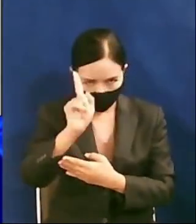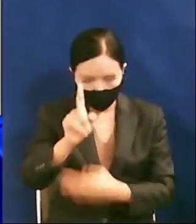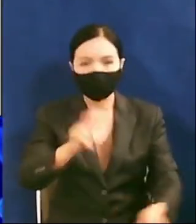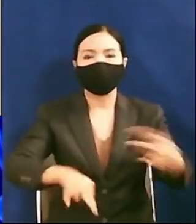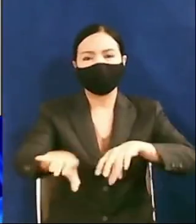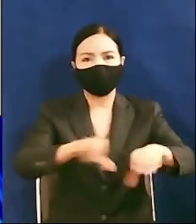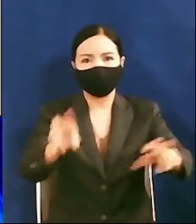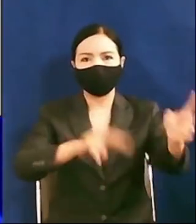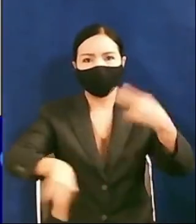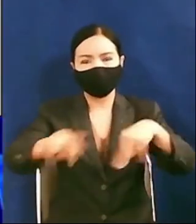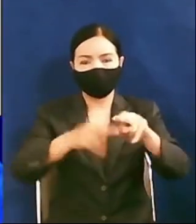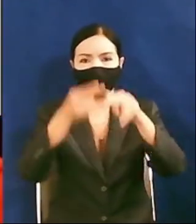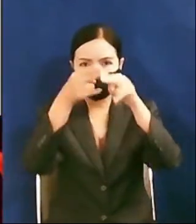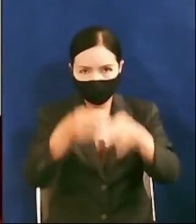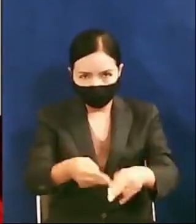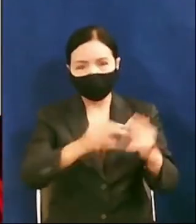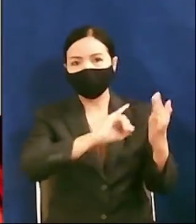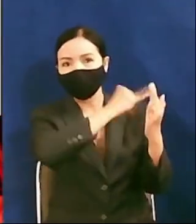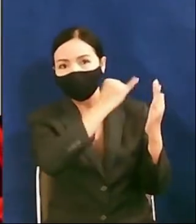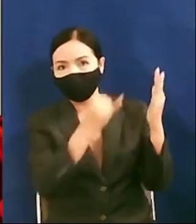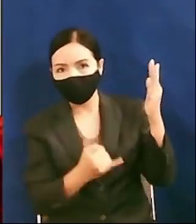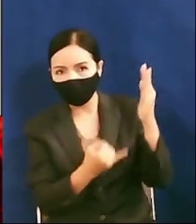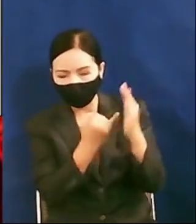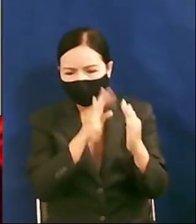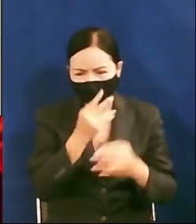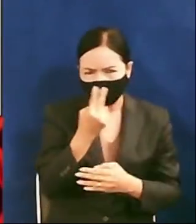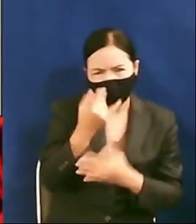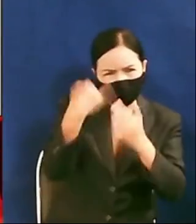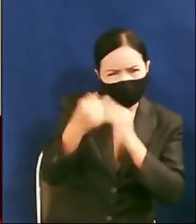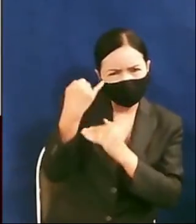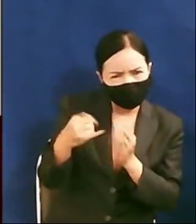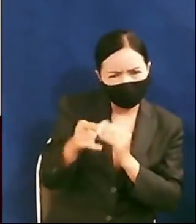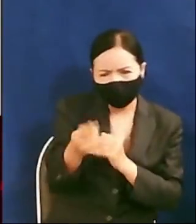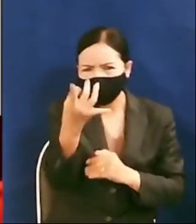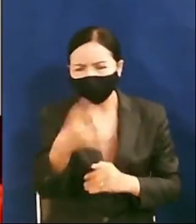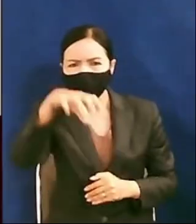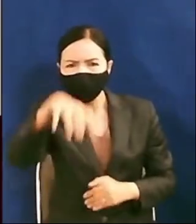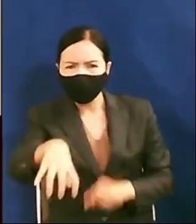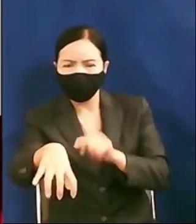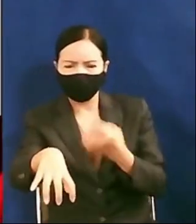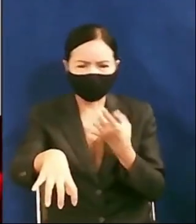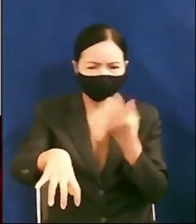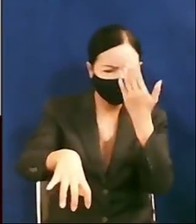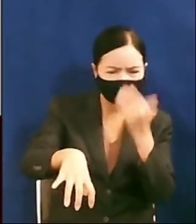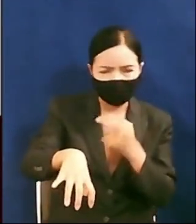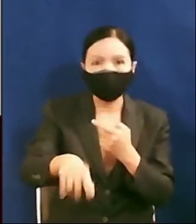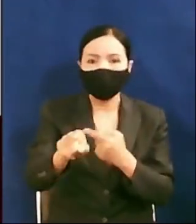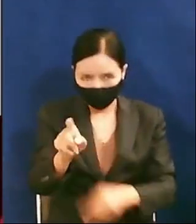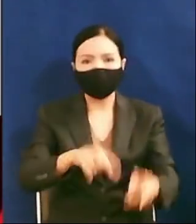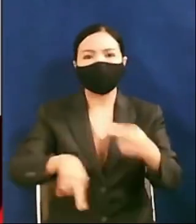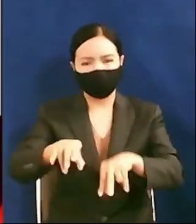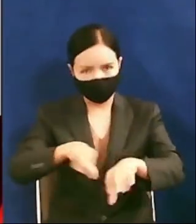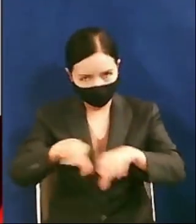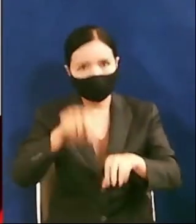ควบคุมกำกับสอบถามนะครับสอบสวนถ้าหากมีความผิดปกติเกิดขึ้นนะครับว่าหน่วยงานใดนะครับที่มีเหตุการณ์